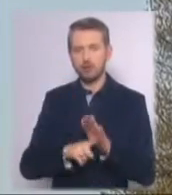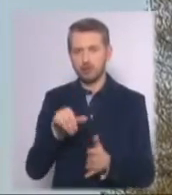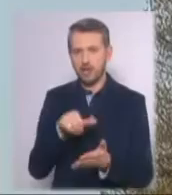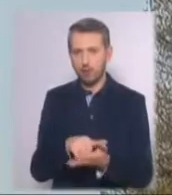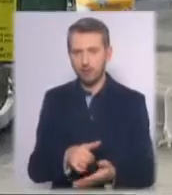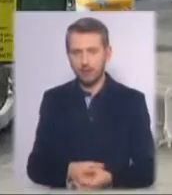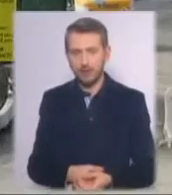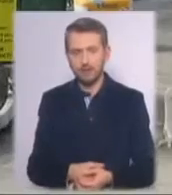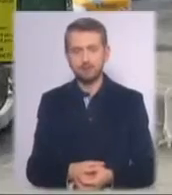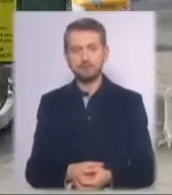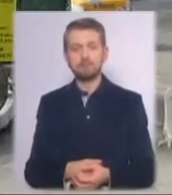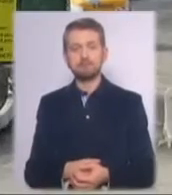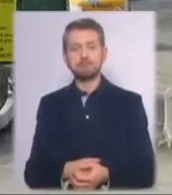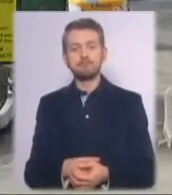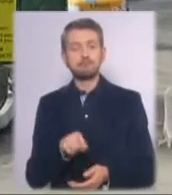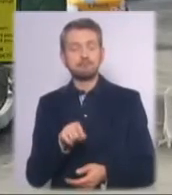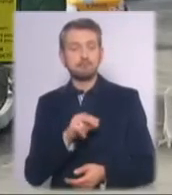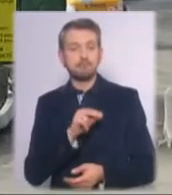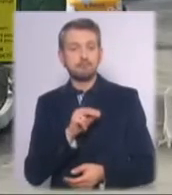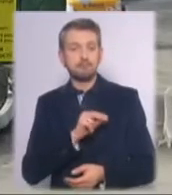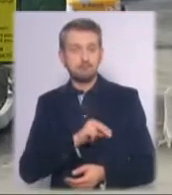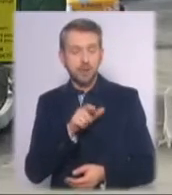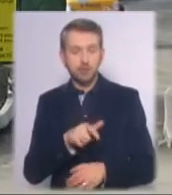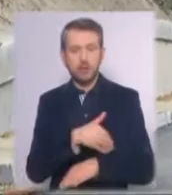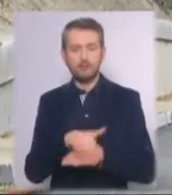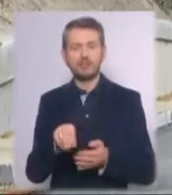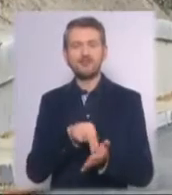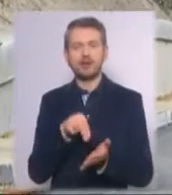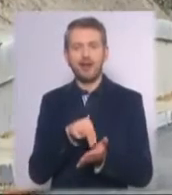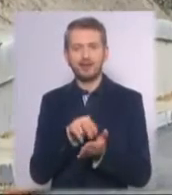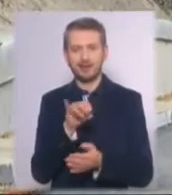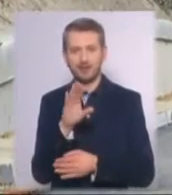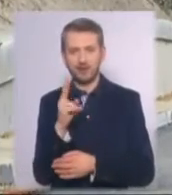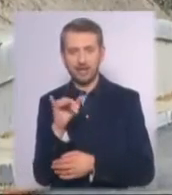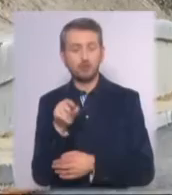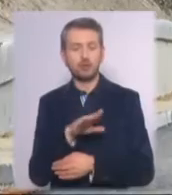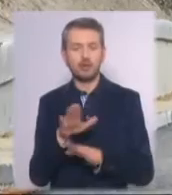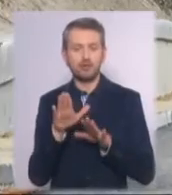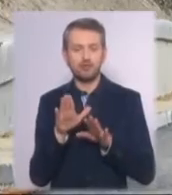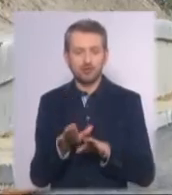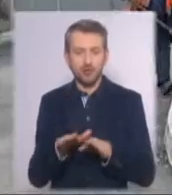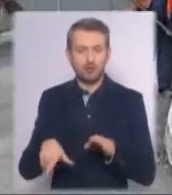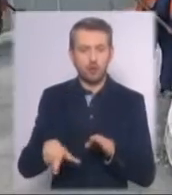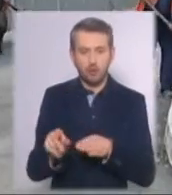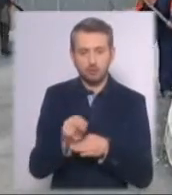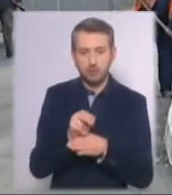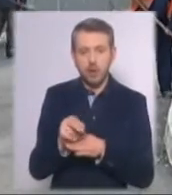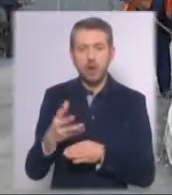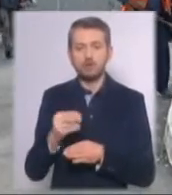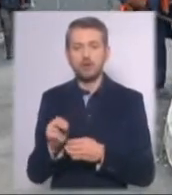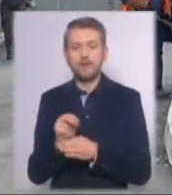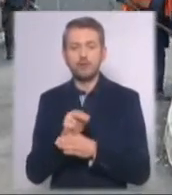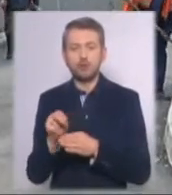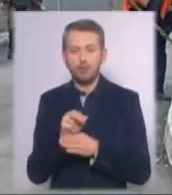встановлювати. Кухарі автодору працюють і на вулиці Черкаській, що на Нивках. Тут не лише чаклують над дорогою, але й